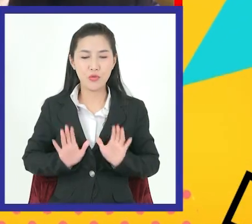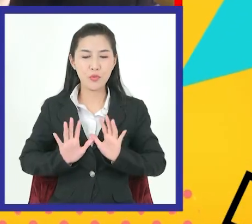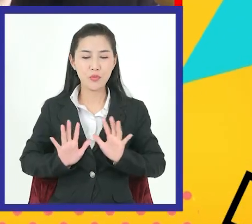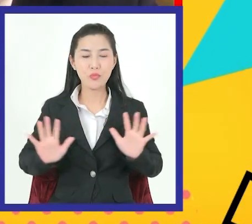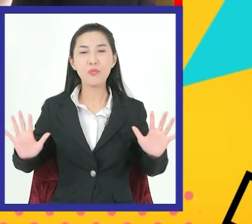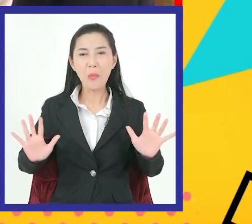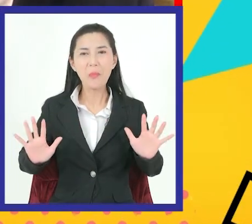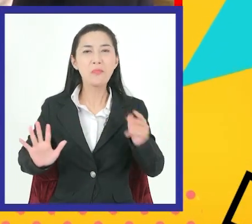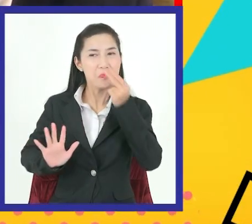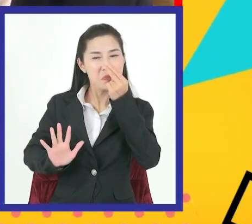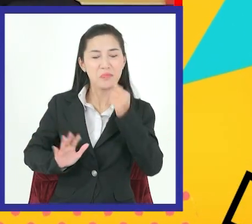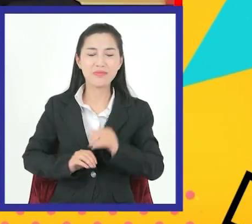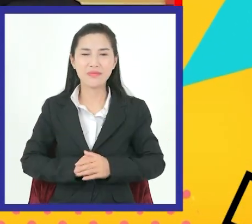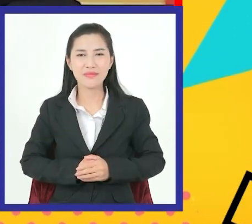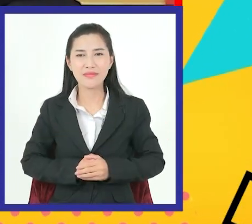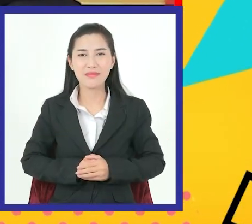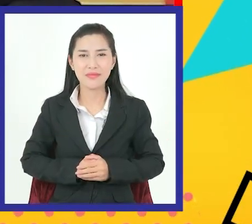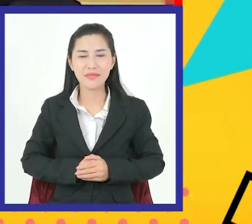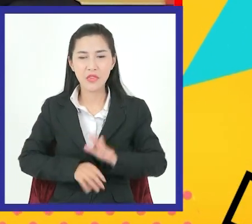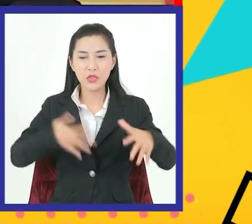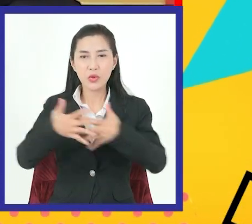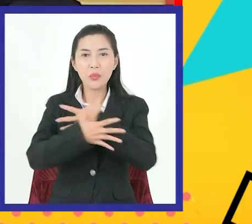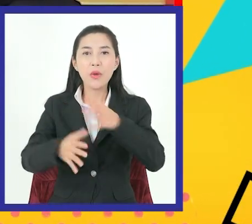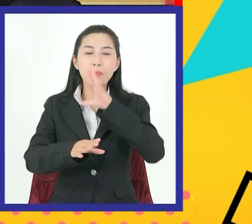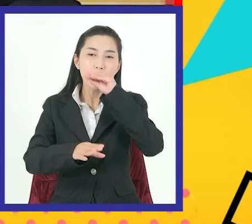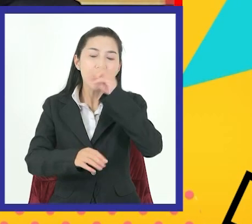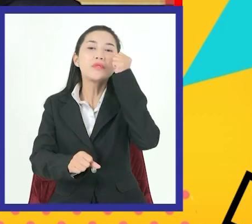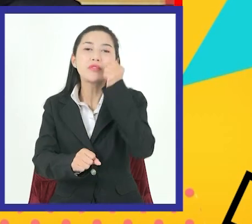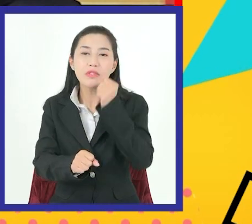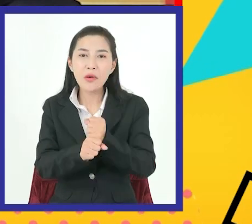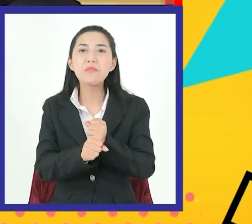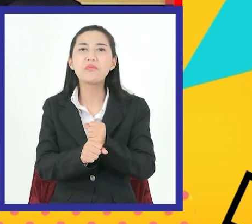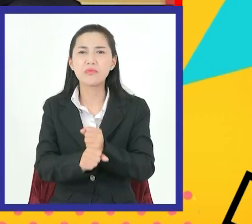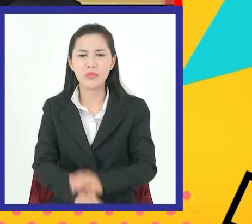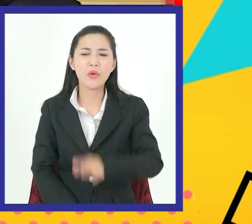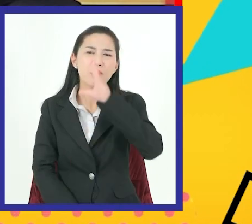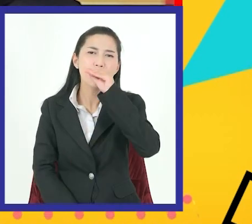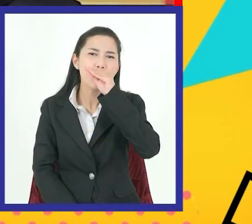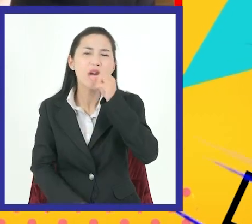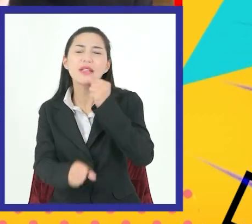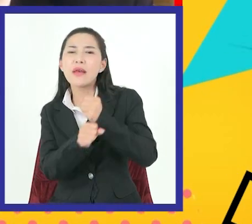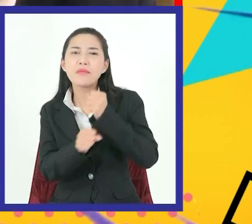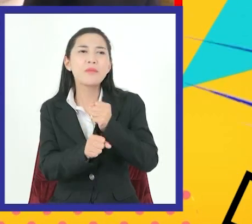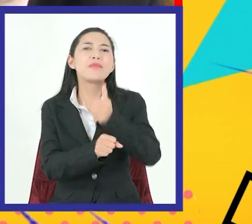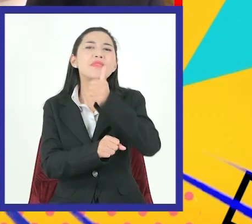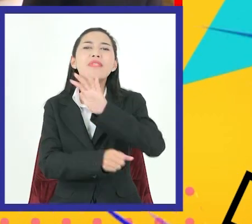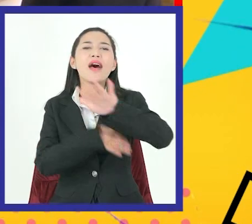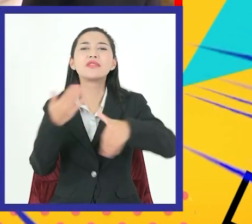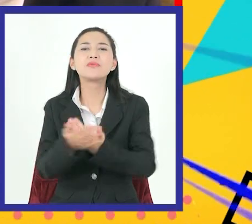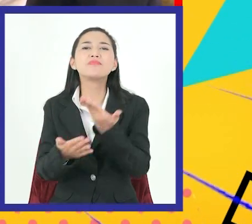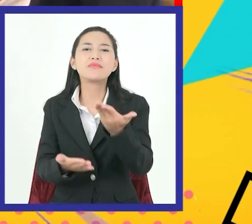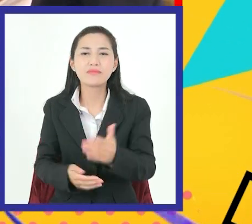ยันแน่นหนาครับแล้วบอกว่านโยบายของท่านพูดแล้วทำมันก็แน่อยู่แล้วครับเพราะท่านพูดแต่เรื่องมันก็ทำได้ทุกเรื่องอยู่